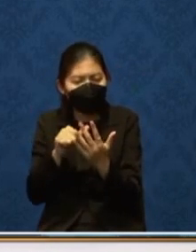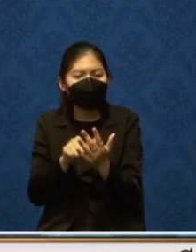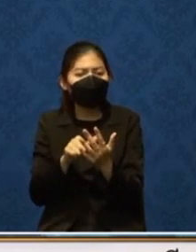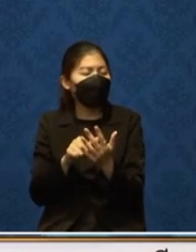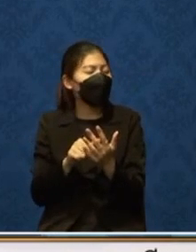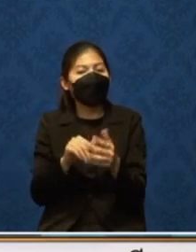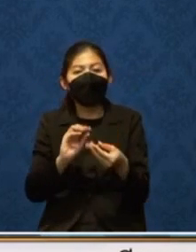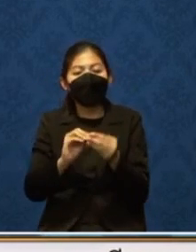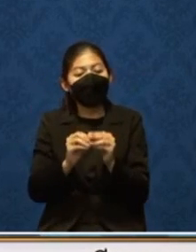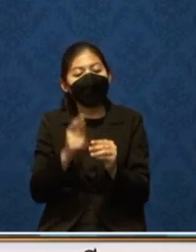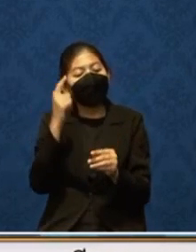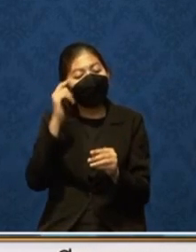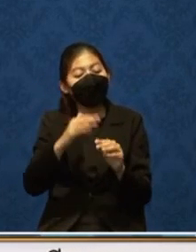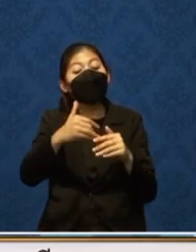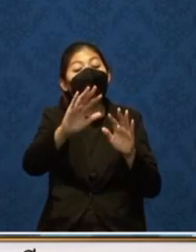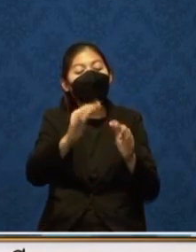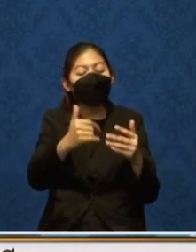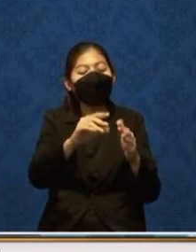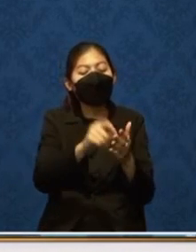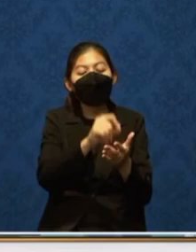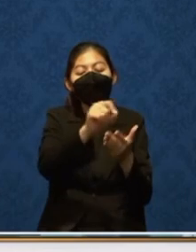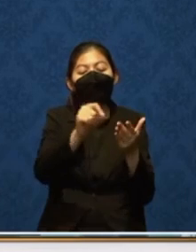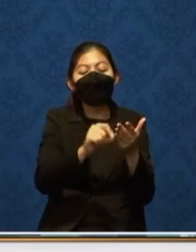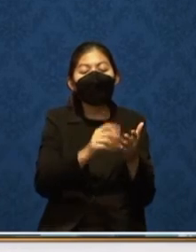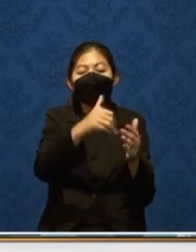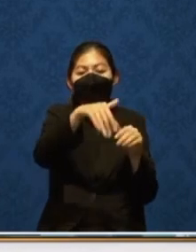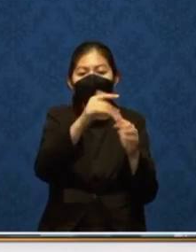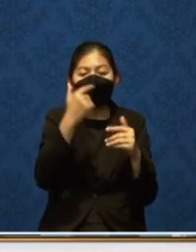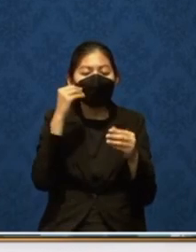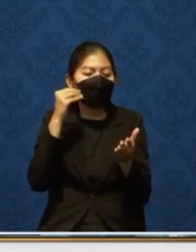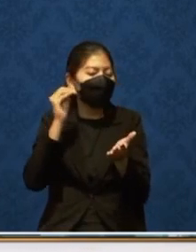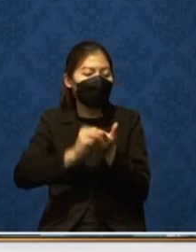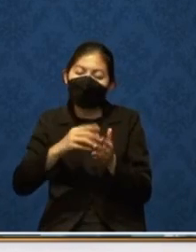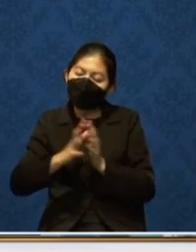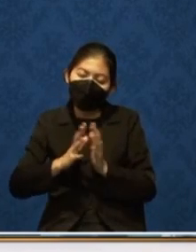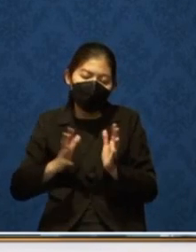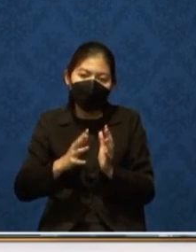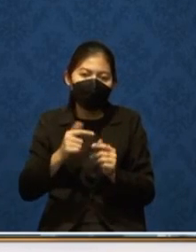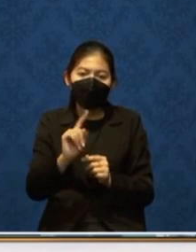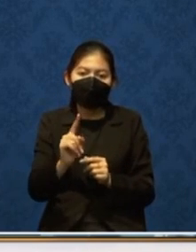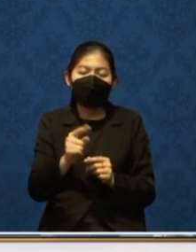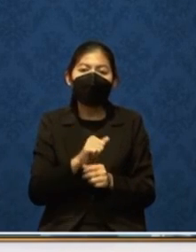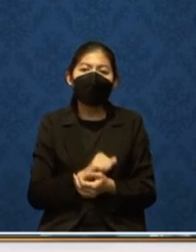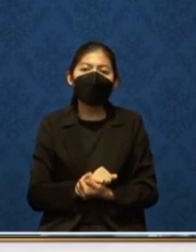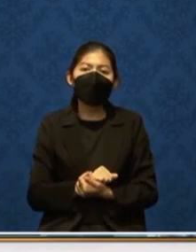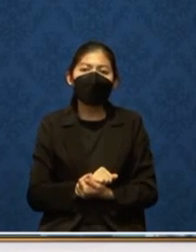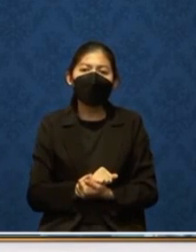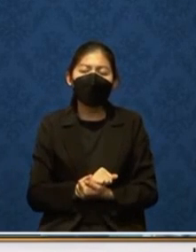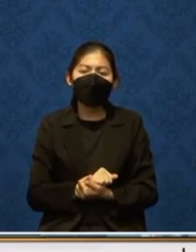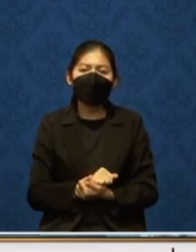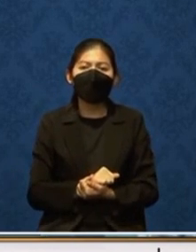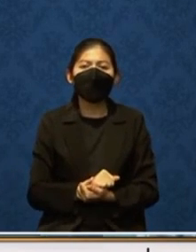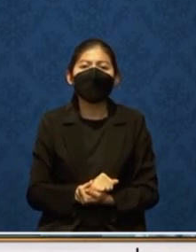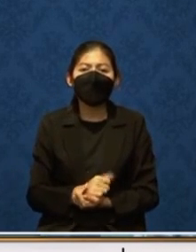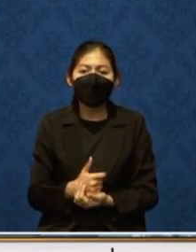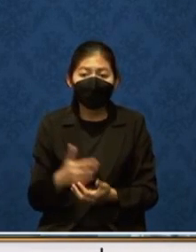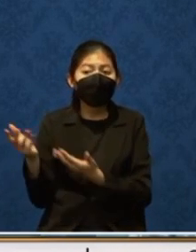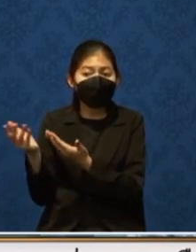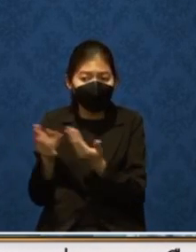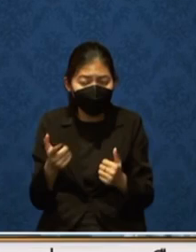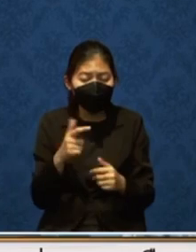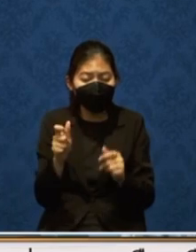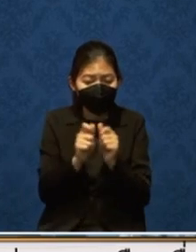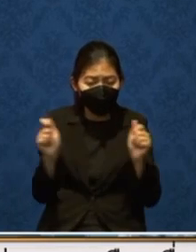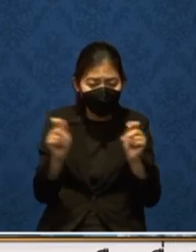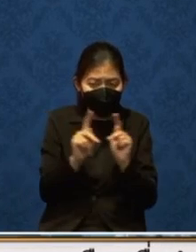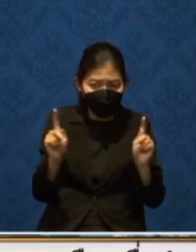นะฮะให้ล์ไ้้วยนะครั กลไปดูดวยนะครบวามนมวมากยัไและลาสุดนะครับผมเรีกมาชี้แงในุก Stat